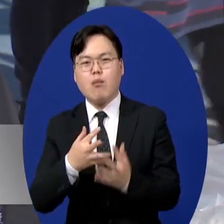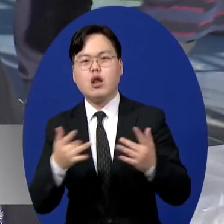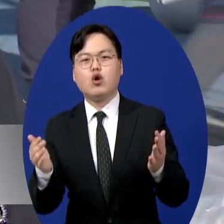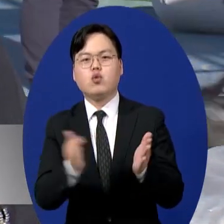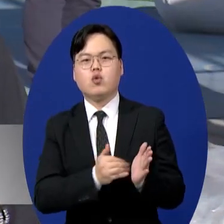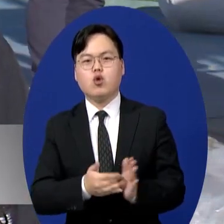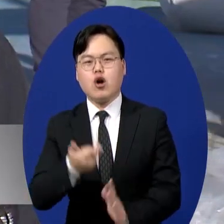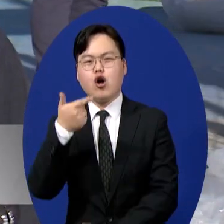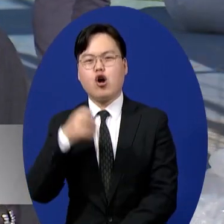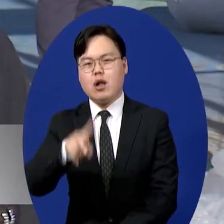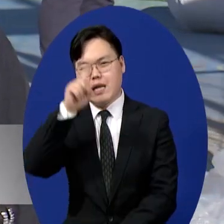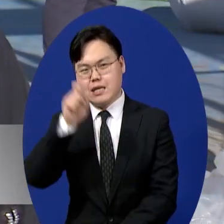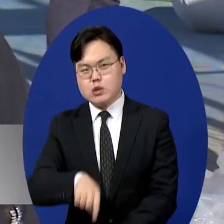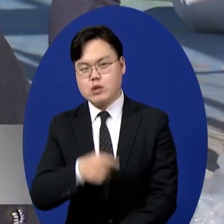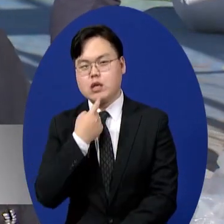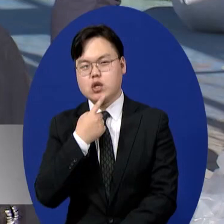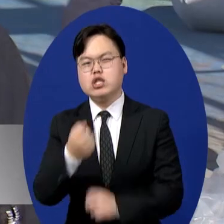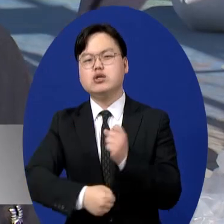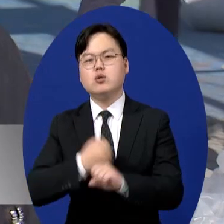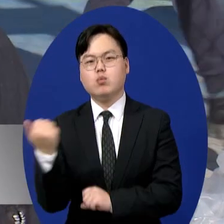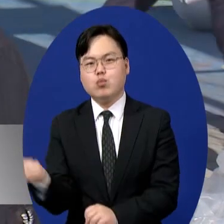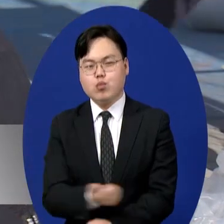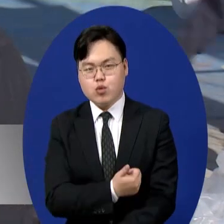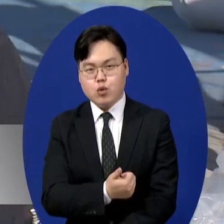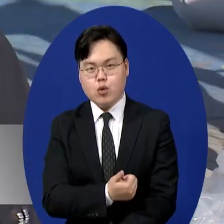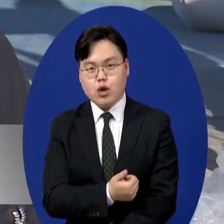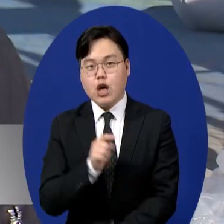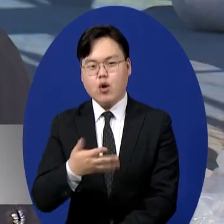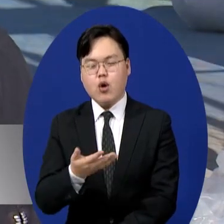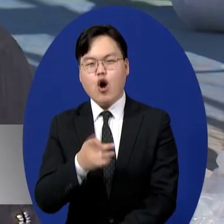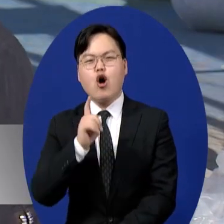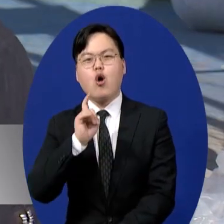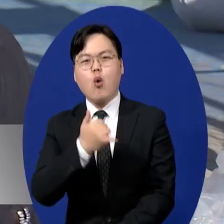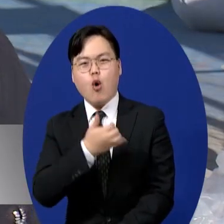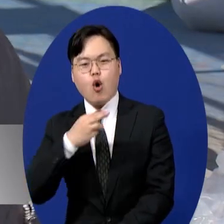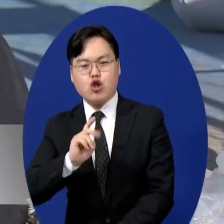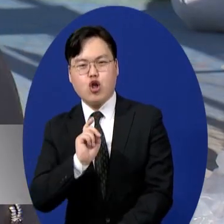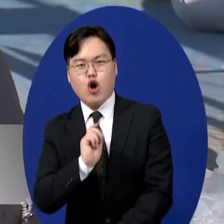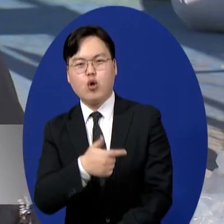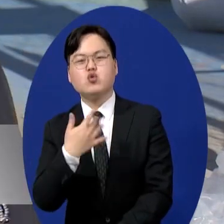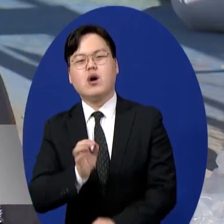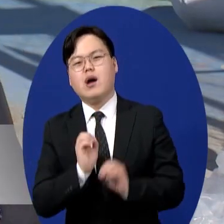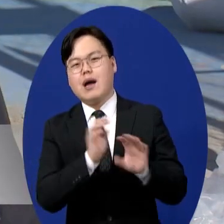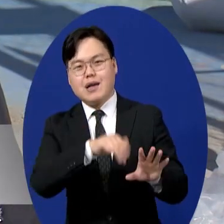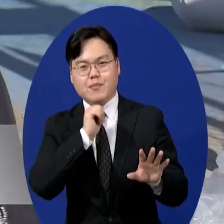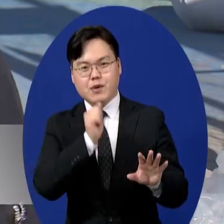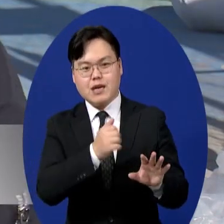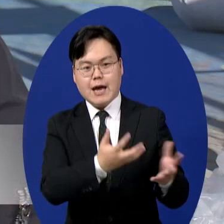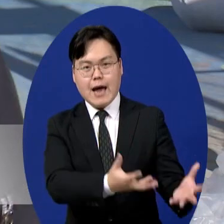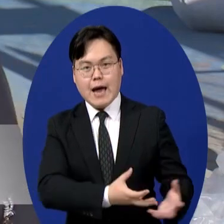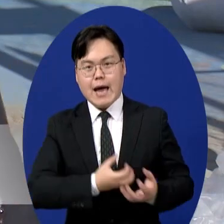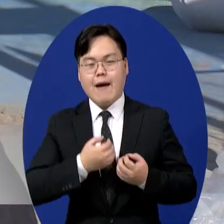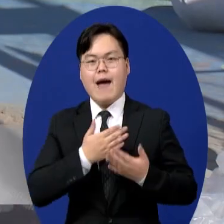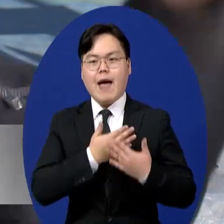гол асуудалтай байдаг жил бүр. А энийг болохоор зүгээр бити хаяанд нэгдснээр гэлгар уутаа та зүгээр хаяхгүй